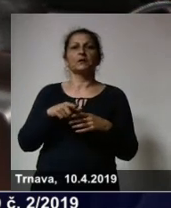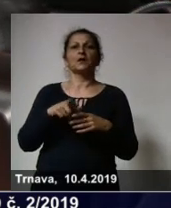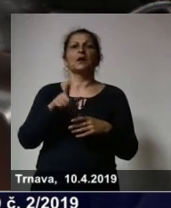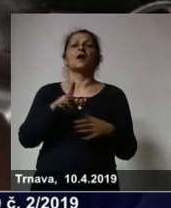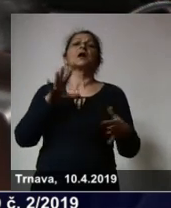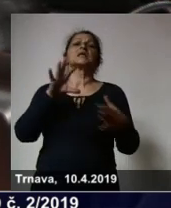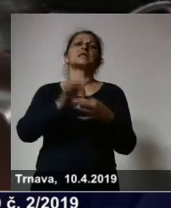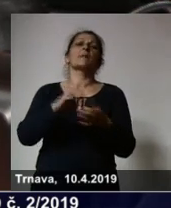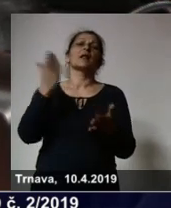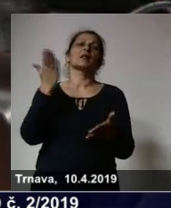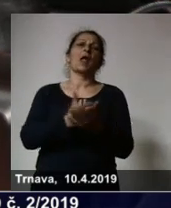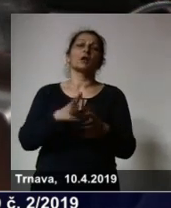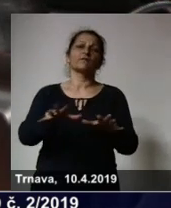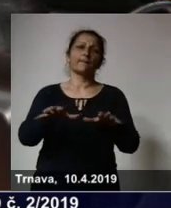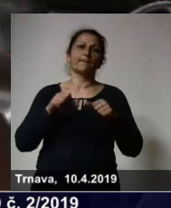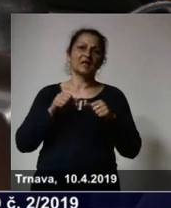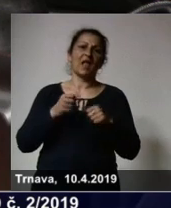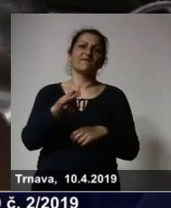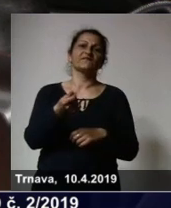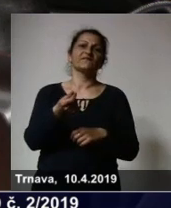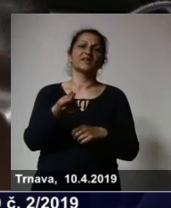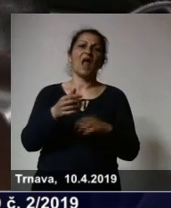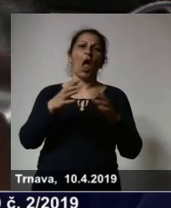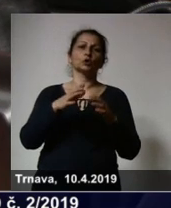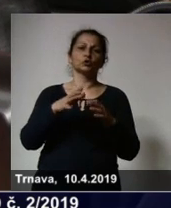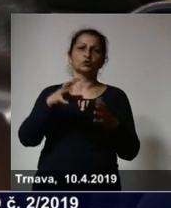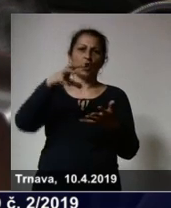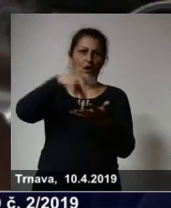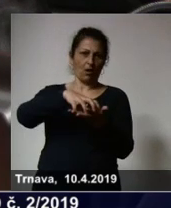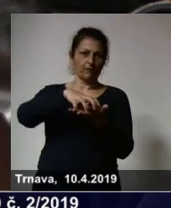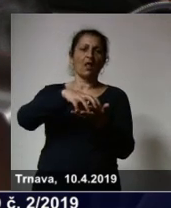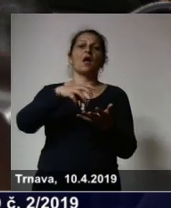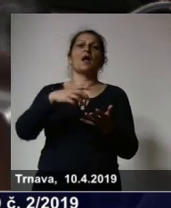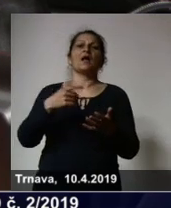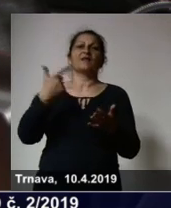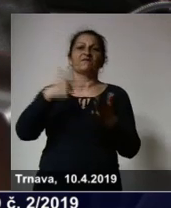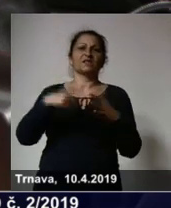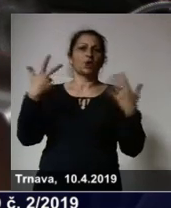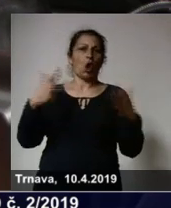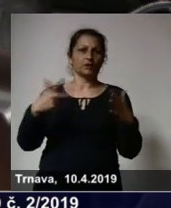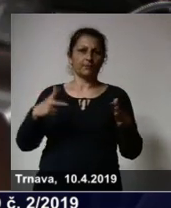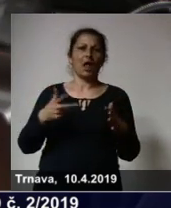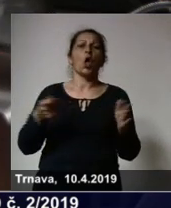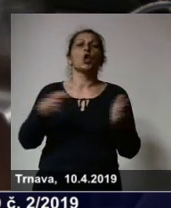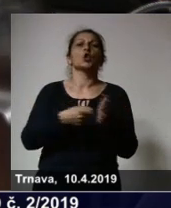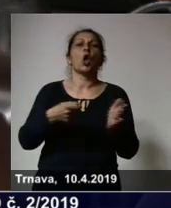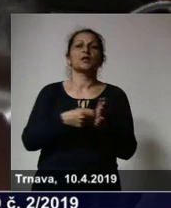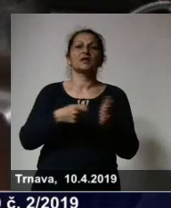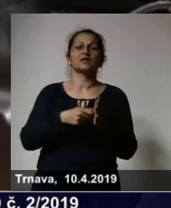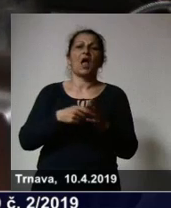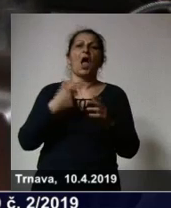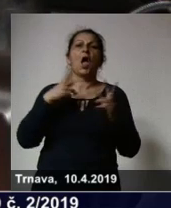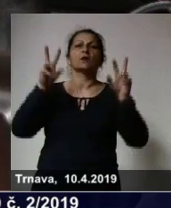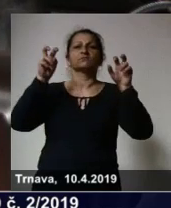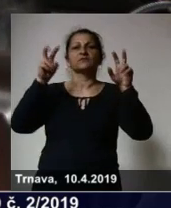zapojenie daňových príjmov na základe finančného rámca výzvy číslo 46/2018 dotácie pre masky v úvodzovkách